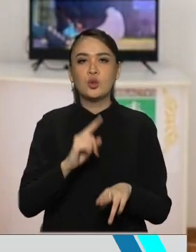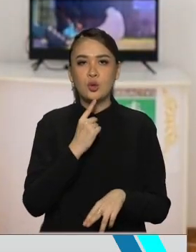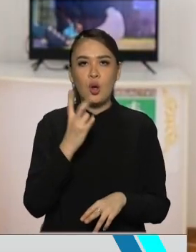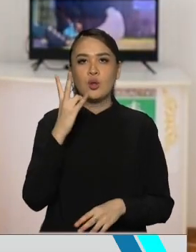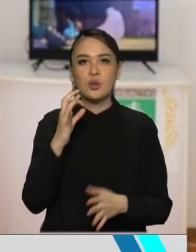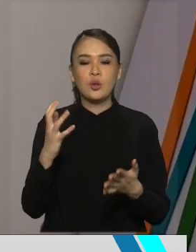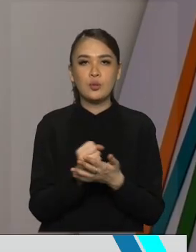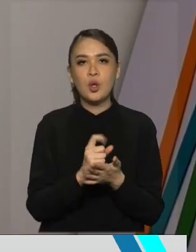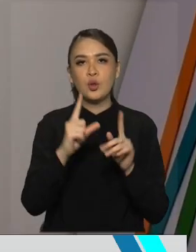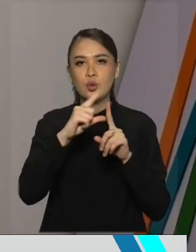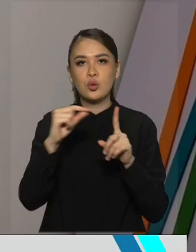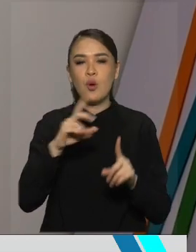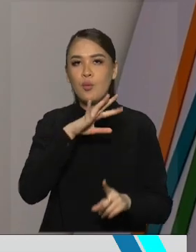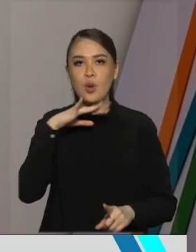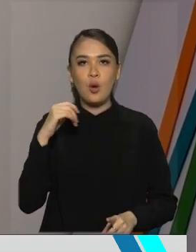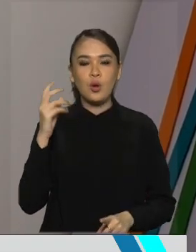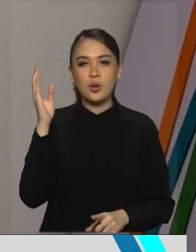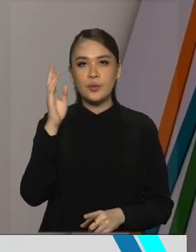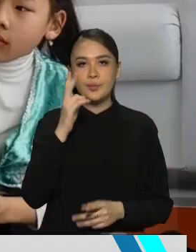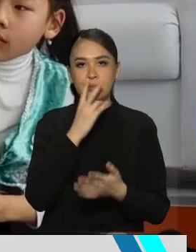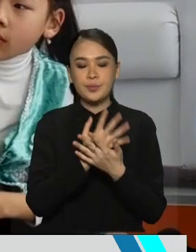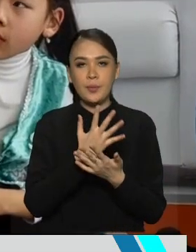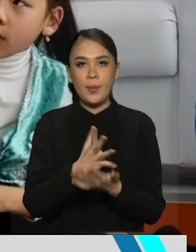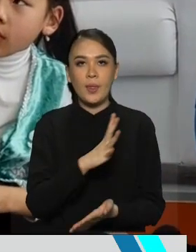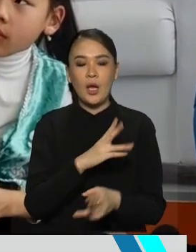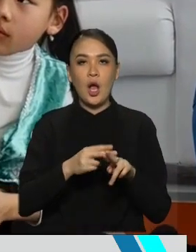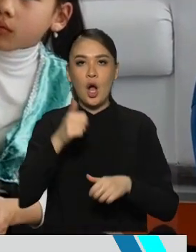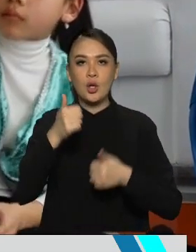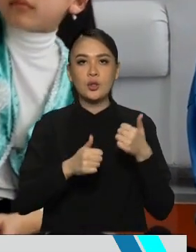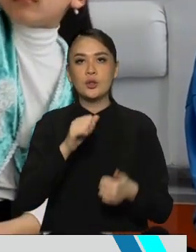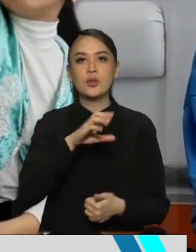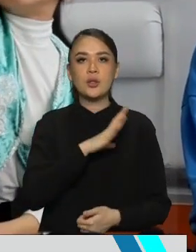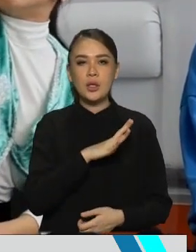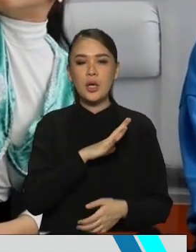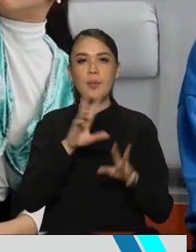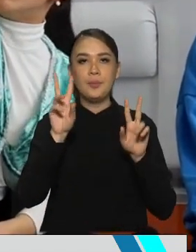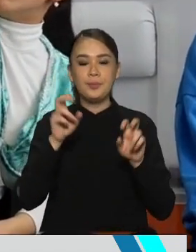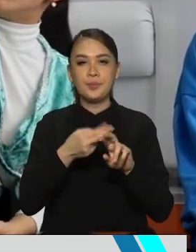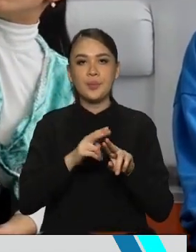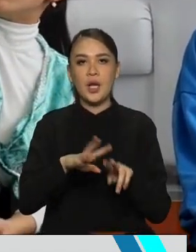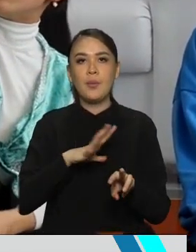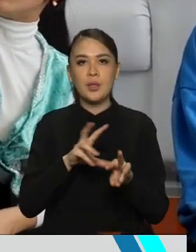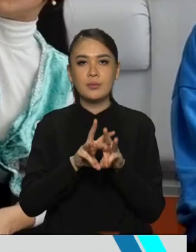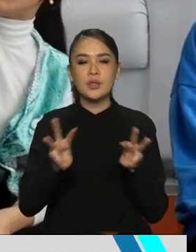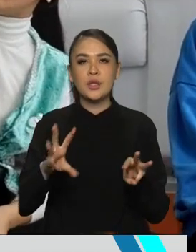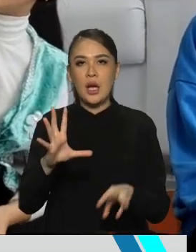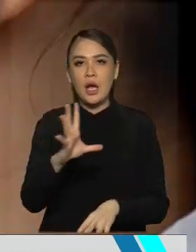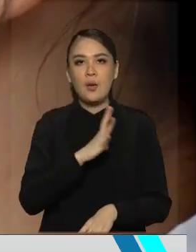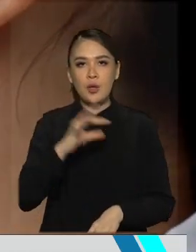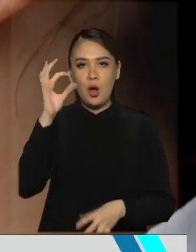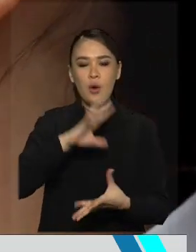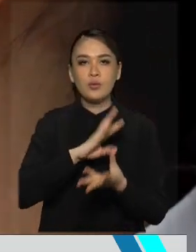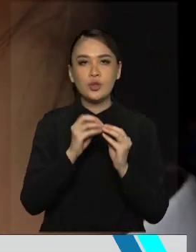1000 просмотров. Проект студии дубляжа презентовали на конкурсе «Тәуелсіздік ұрпақтары», организованном Министерством информации и